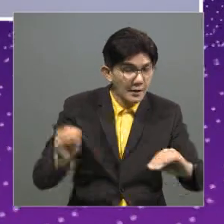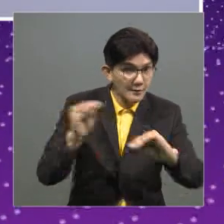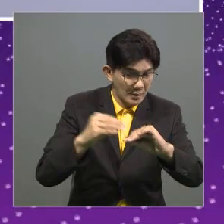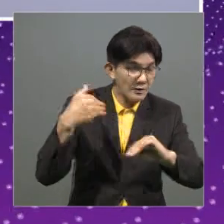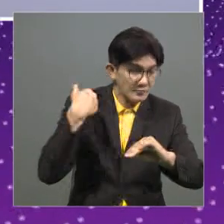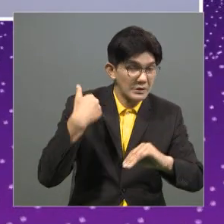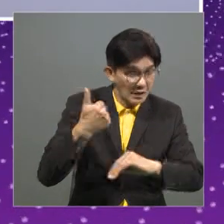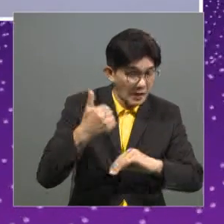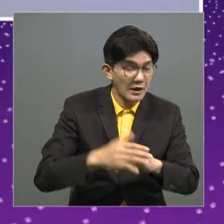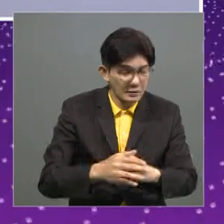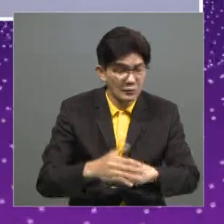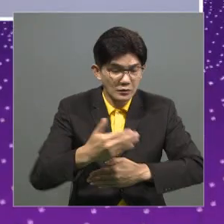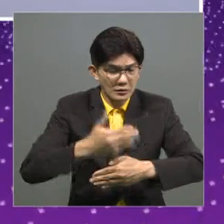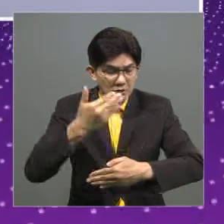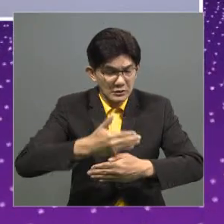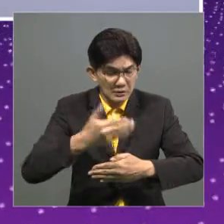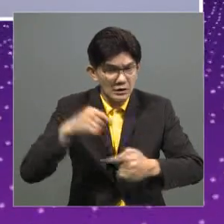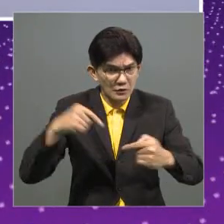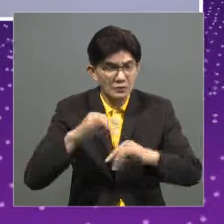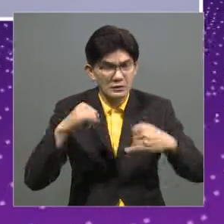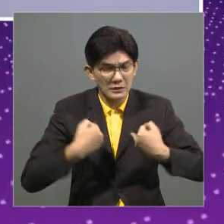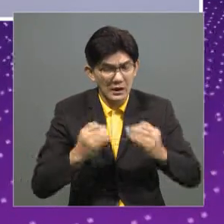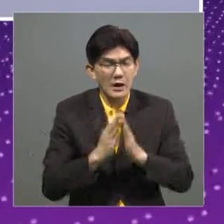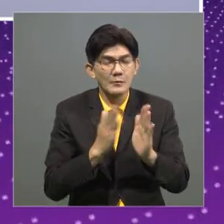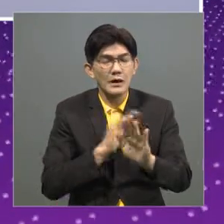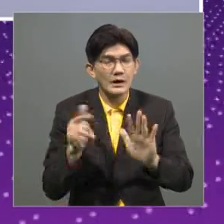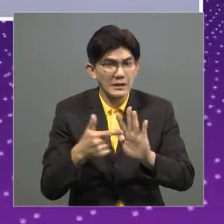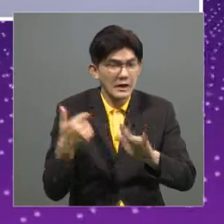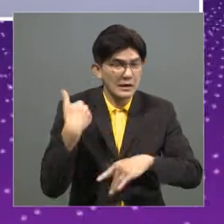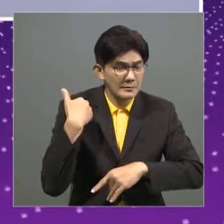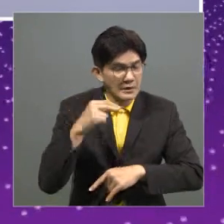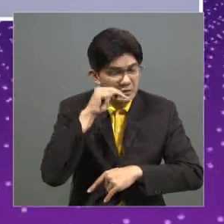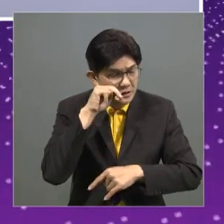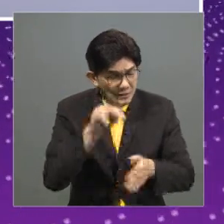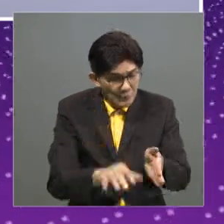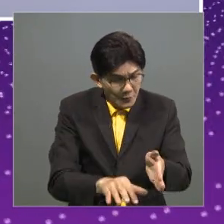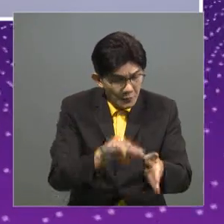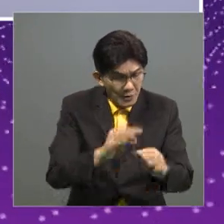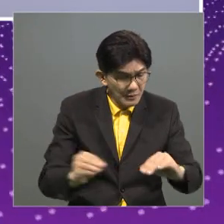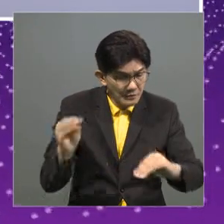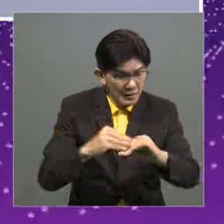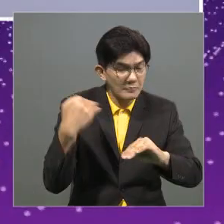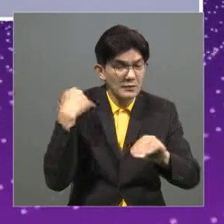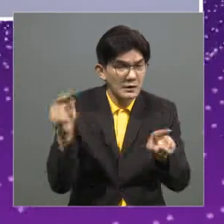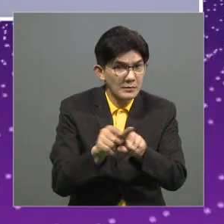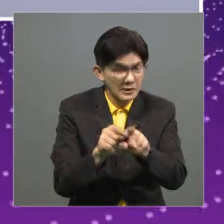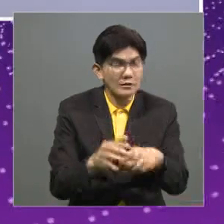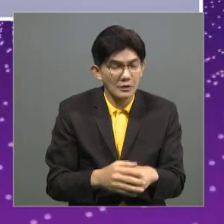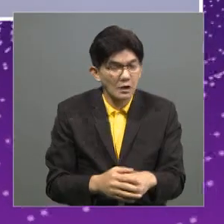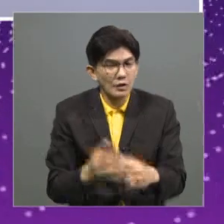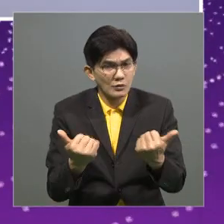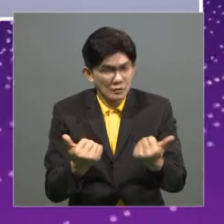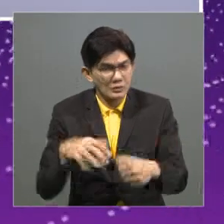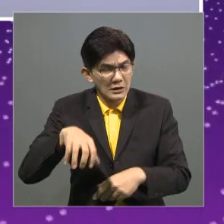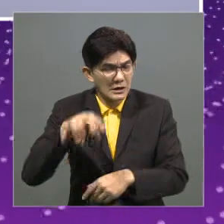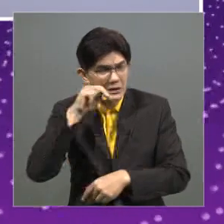น้ำที่เหนือเขื่อนเจ้าพระยาที่จังหวัดชัยนาทเนี่ยยกตัวสูงขึ้นตามไปด้วยแต่กรมชลประทานนะครับก็จะใช้เขื่อนเจ้าพระยานี่แหละ